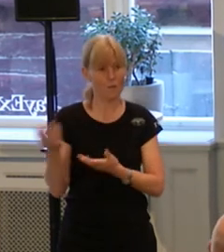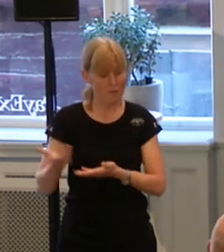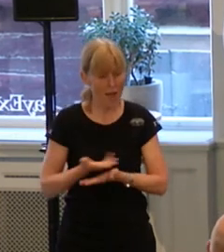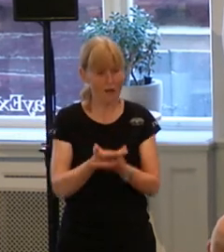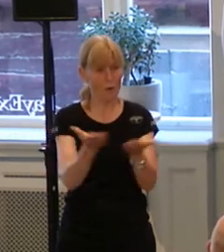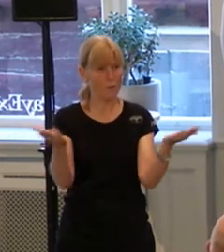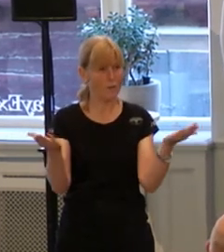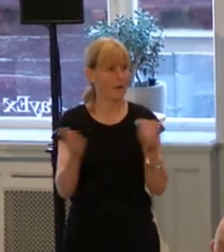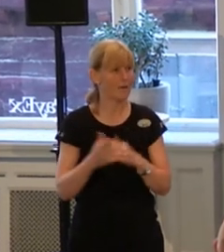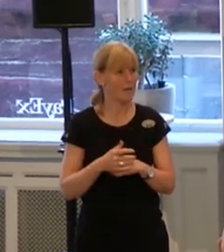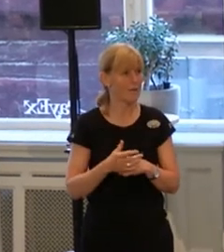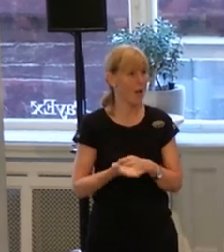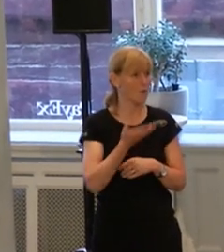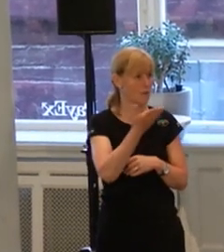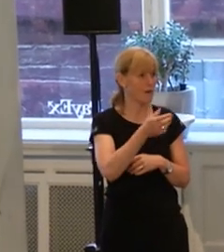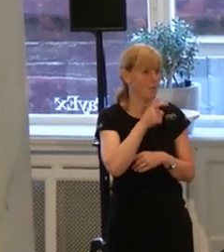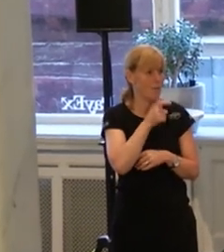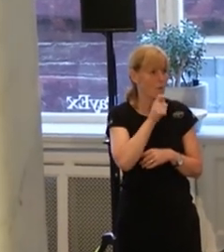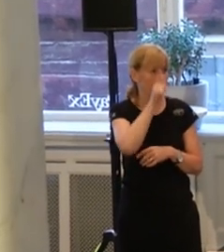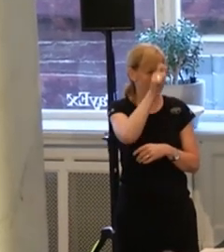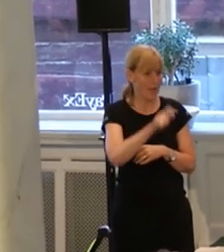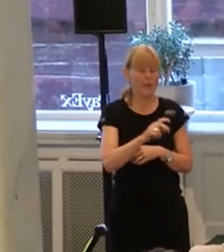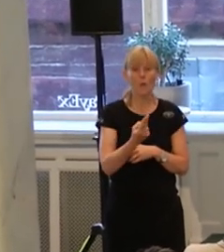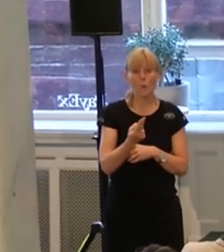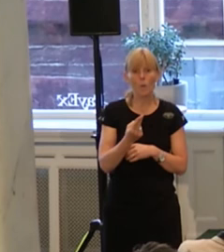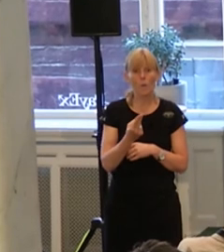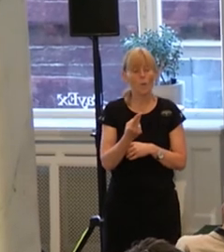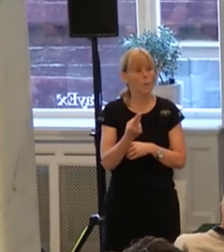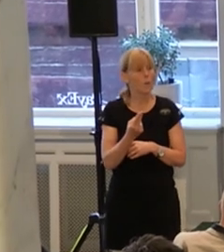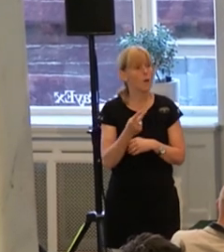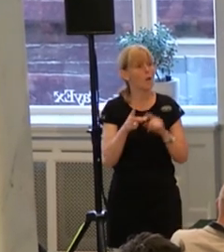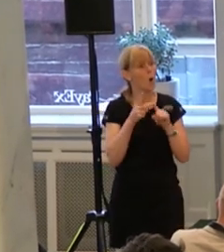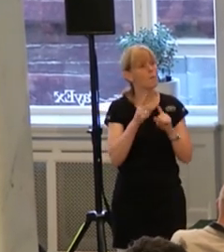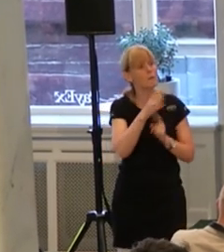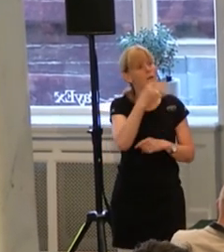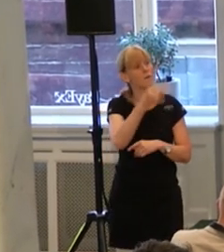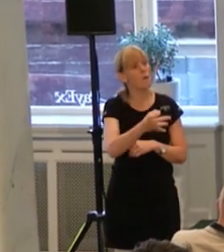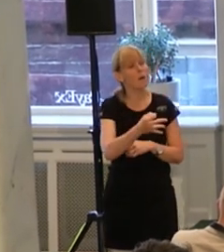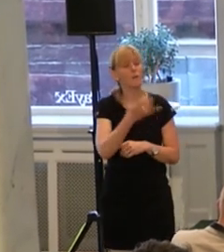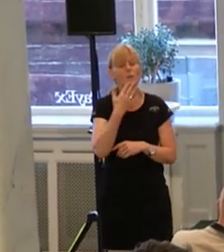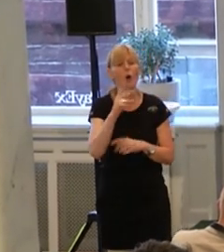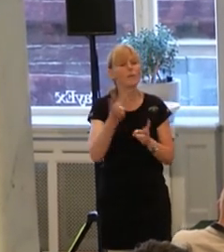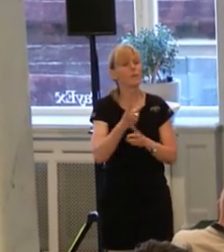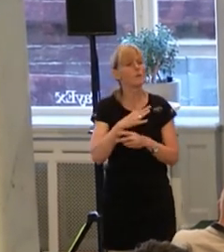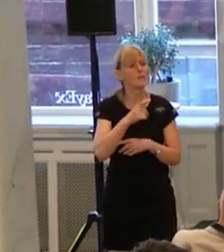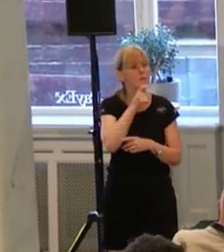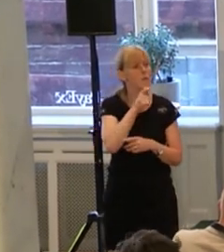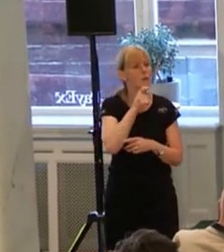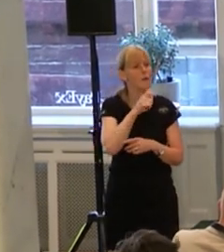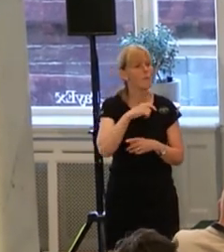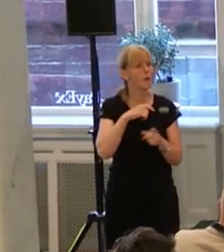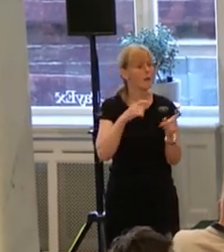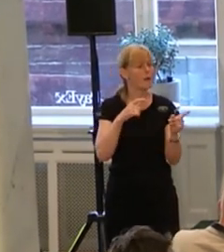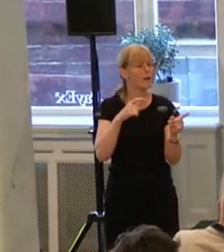mikrofon till dig, och om vi inte har fått den så kommer jag att upprepa din fråga. Men det vore jättekul att höra vem du är. Där